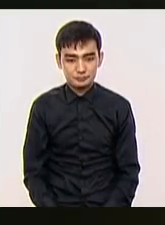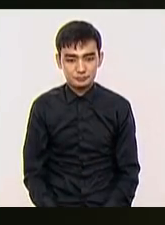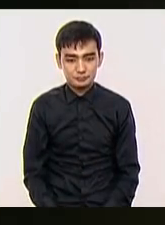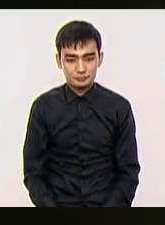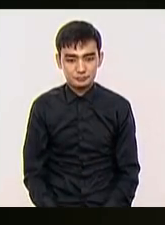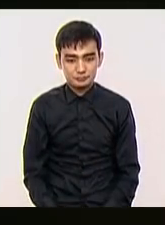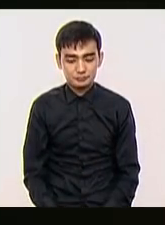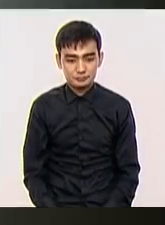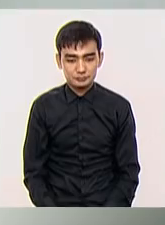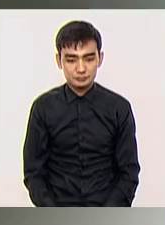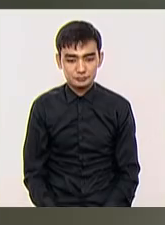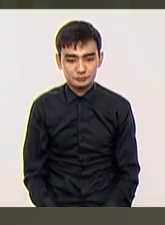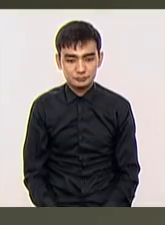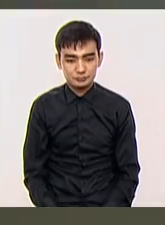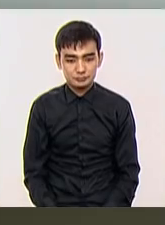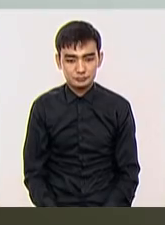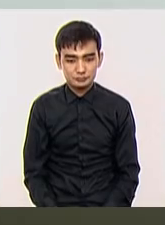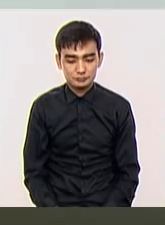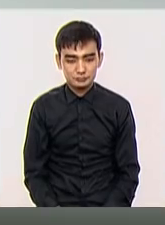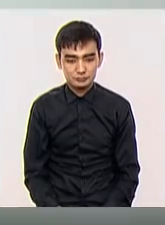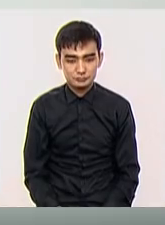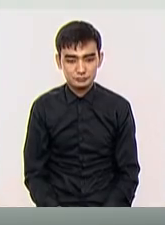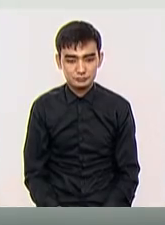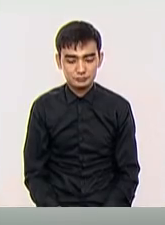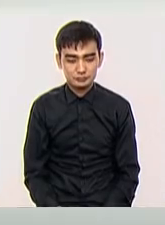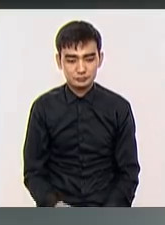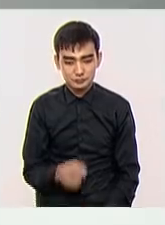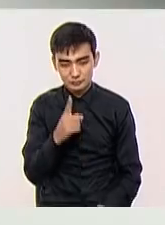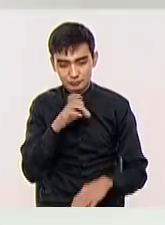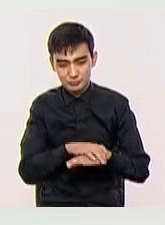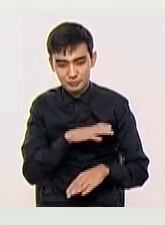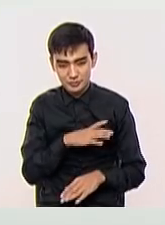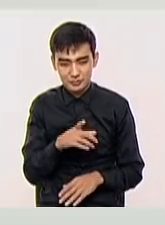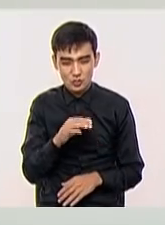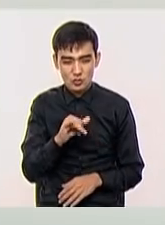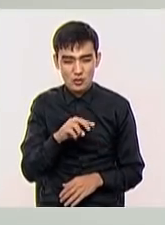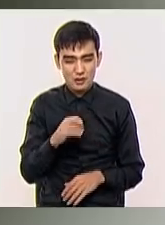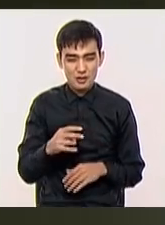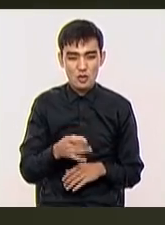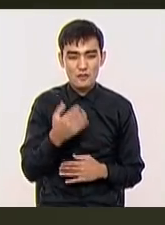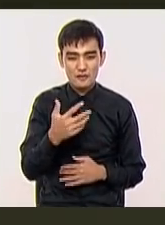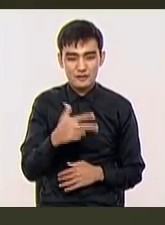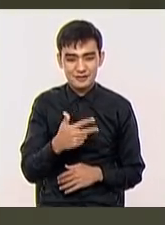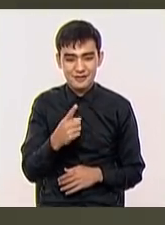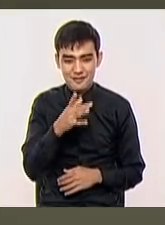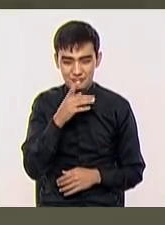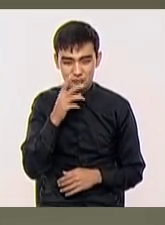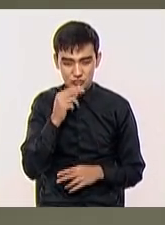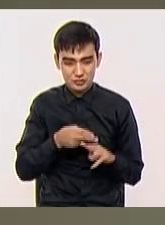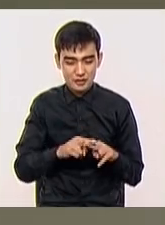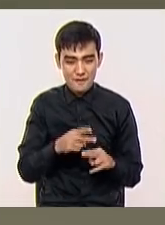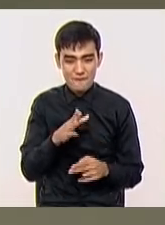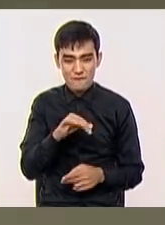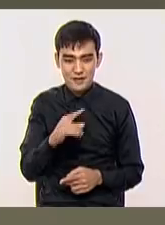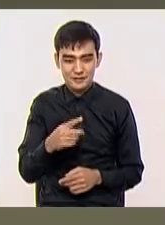Тақпайды ғой жылқыға. Күдікті ретінде ұсталған Ұлан ауданының 31 жастағы тұрғыны жылқыны